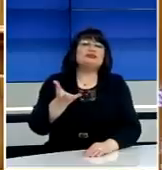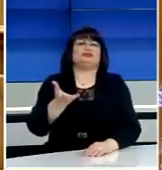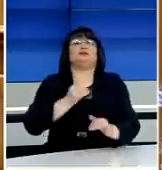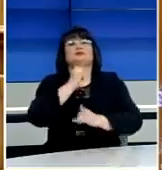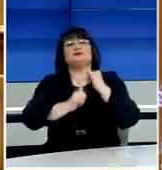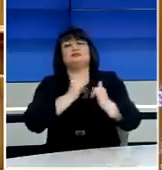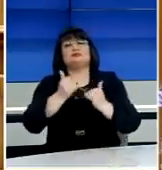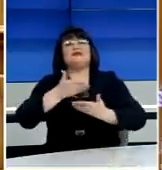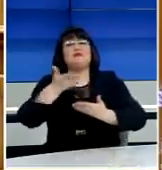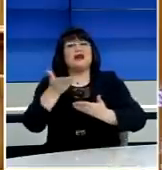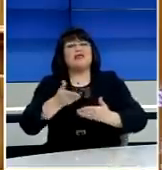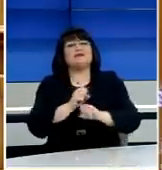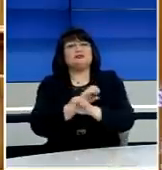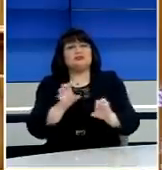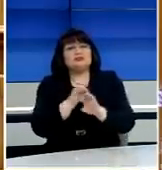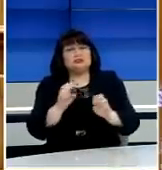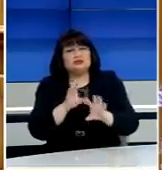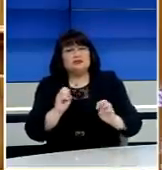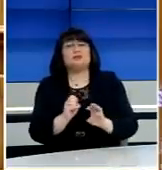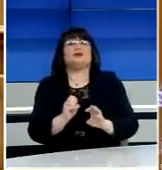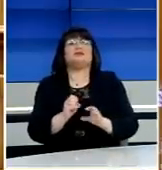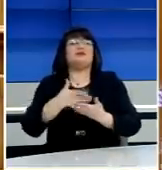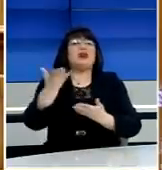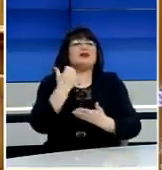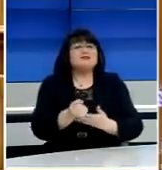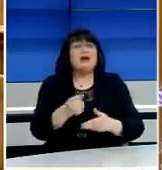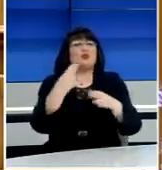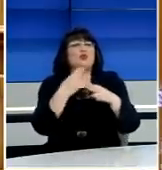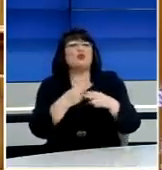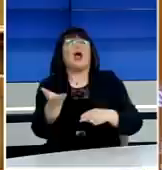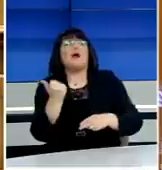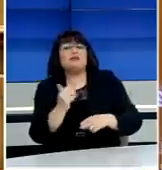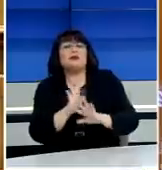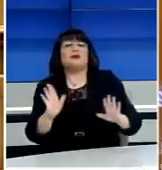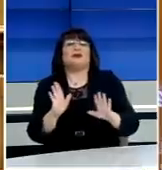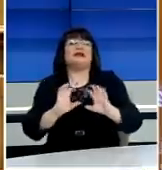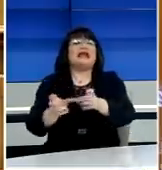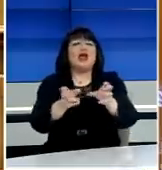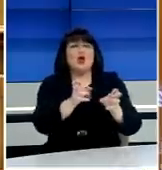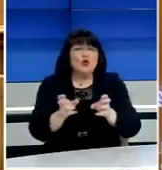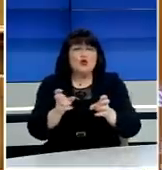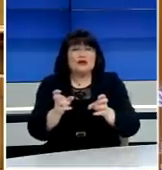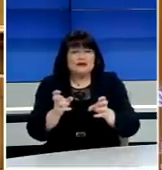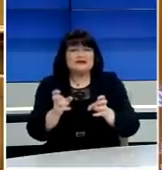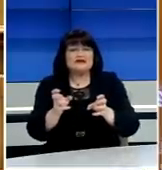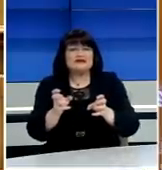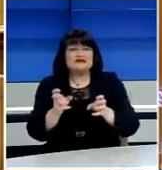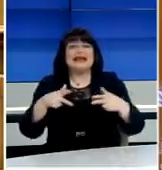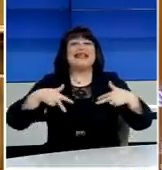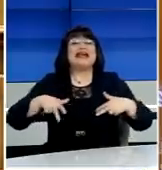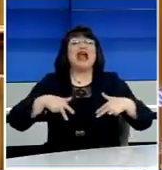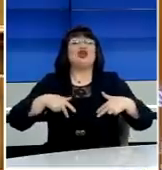τις δεκάδες εφημερίδες, μικρές και μεγάλες, ανύπαρκτες, μέσα ενημέρωσης, που έχουν μπουκώσει σε κρατικό χρήμα